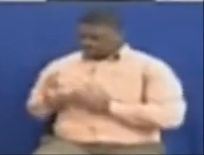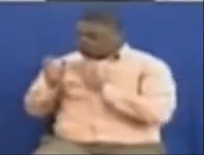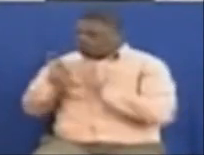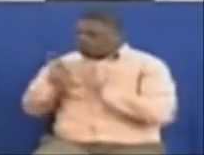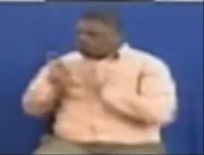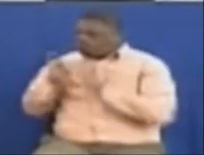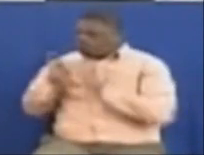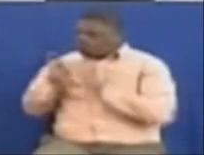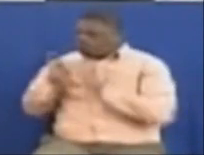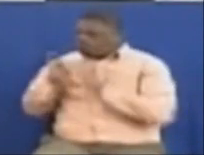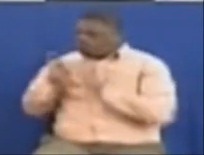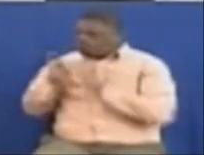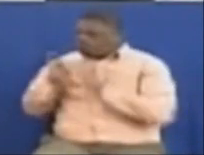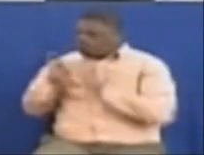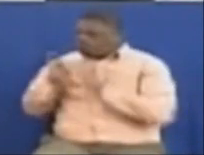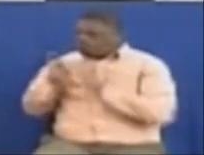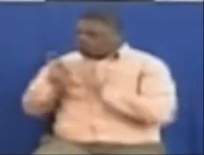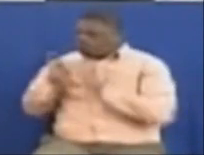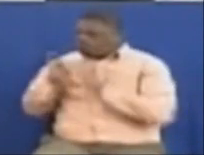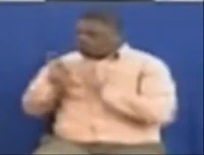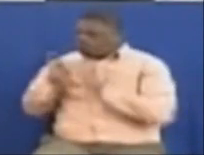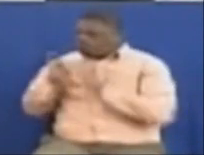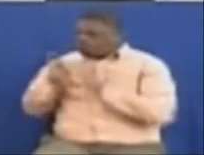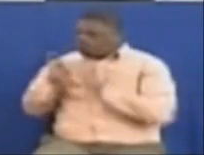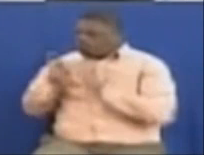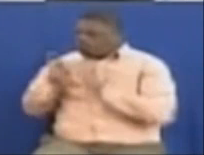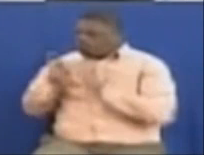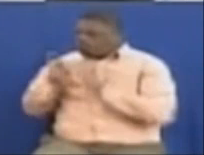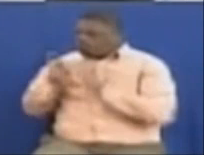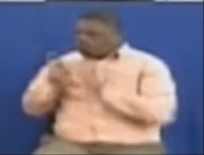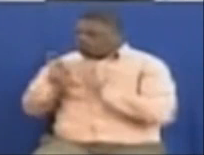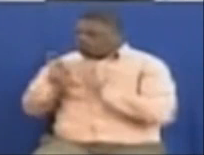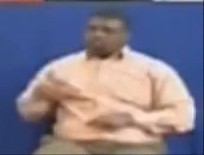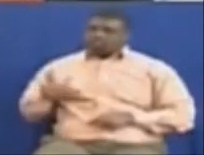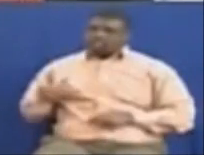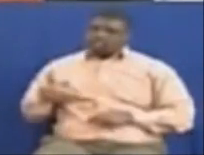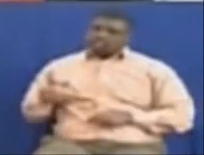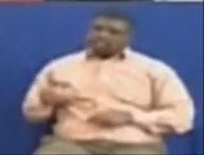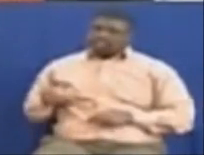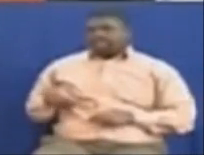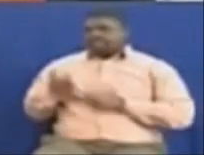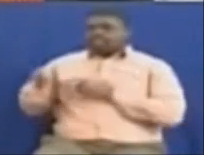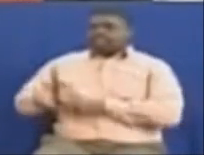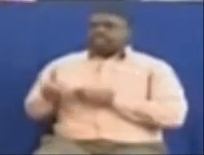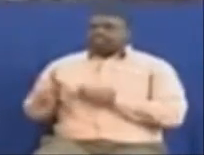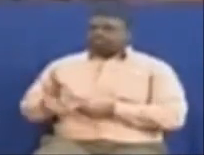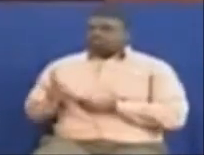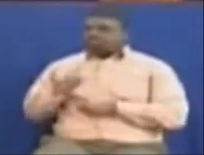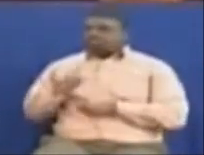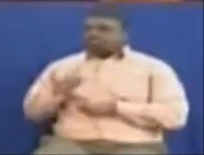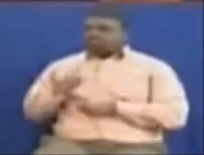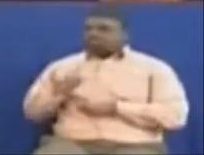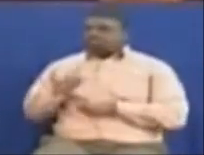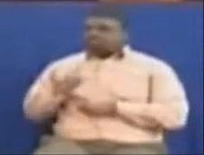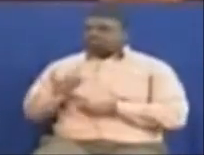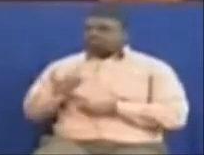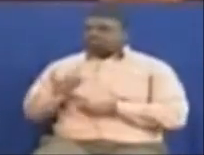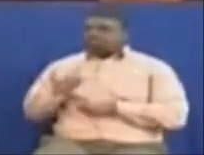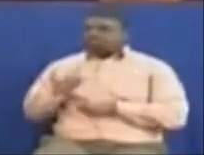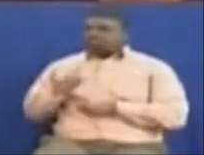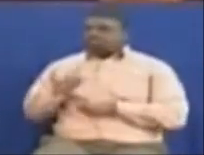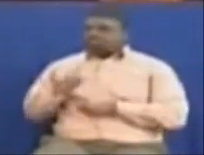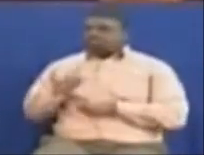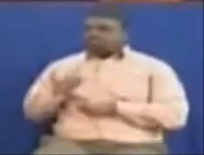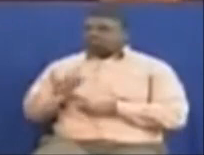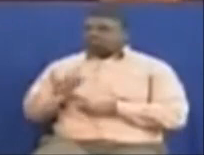kusisitiza ofisi za serikali za wilaya na mikoa zitoe ushirikiano kwa warajisi wa mikoa na walimu